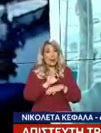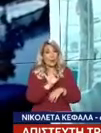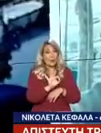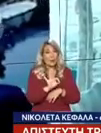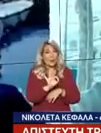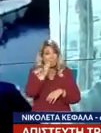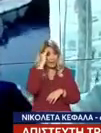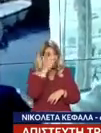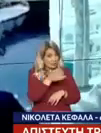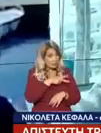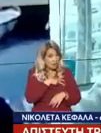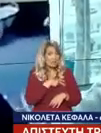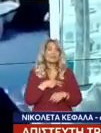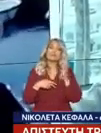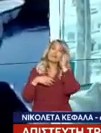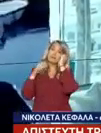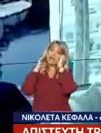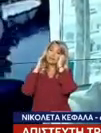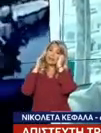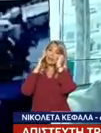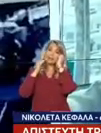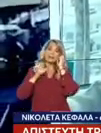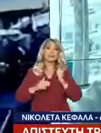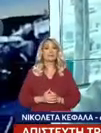Κεφαλά, καλησπέρα. Καλησπέρα σας.